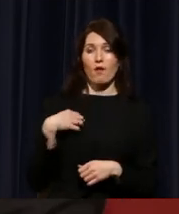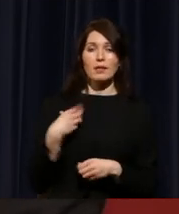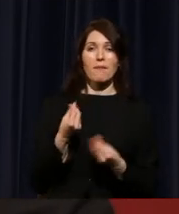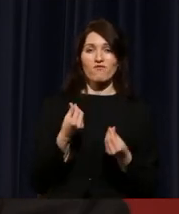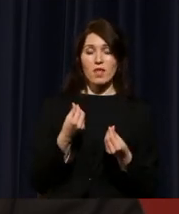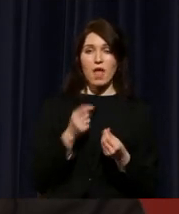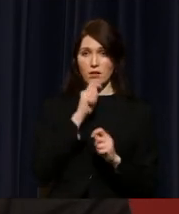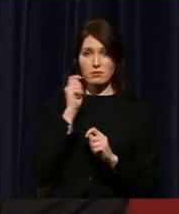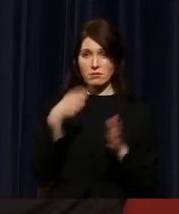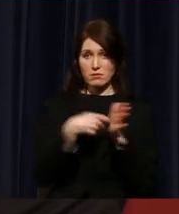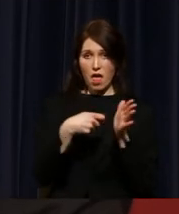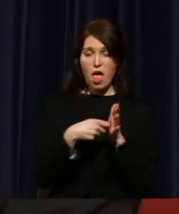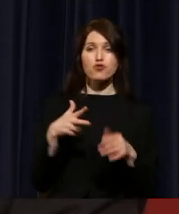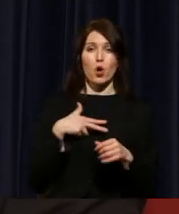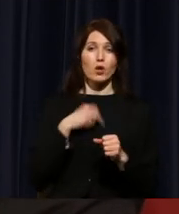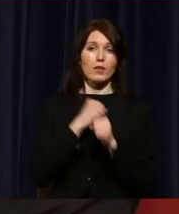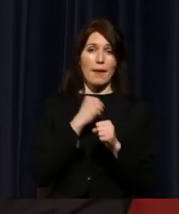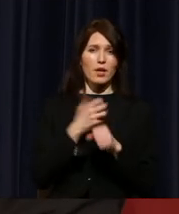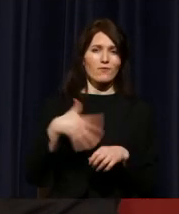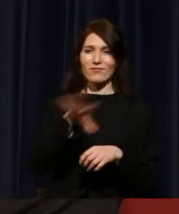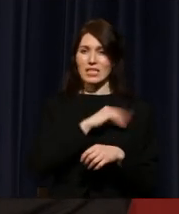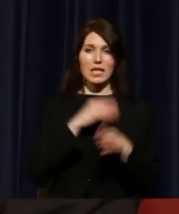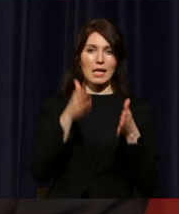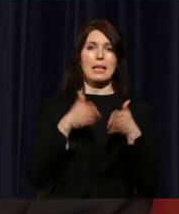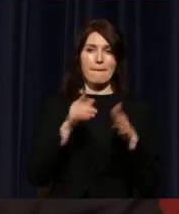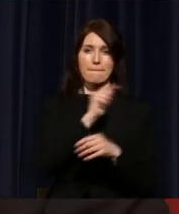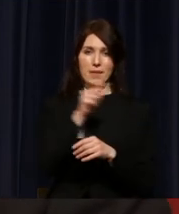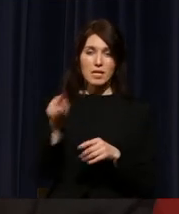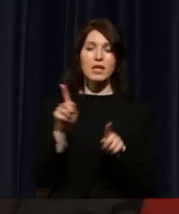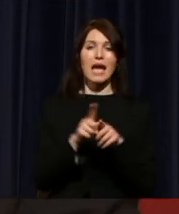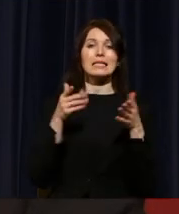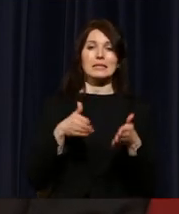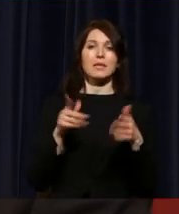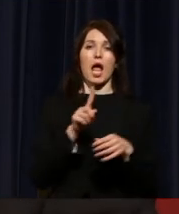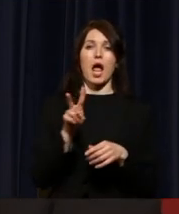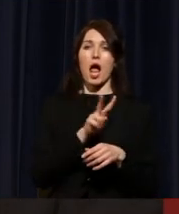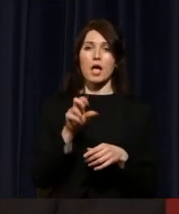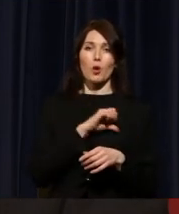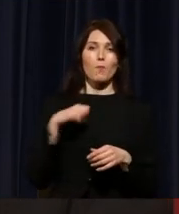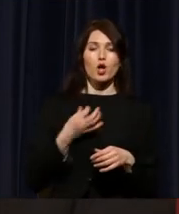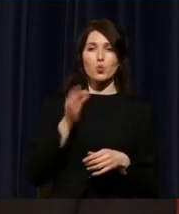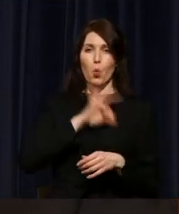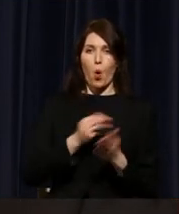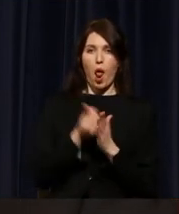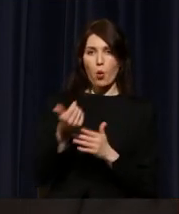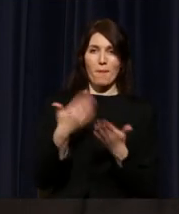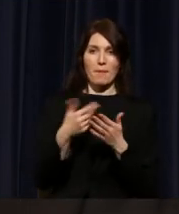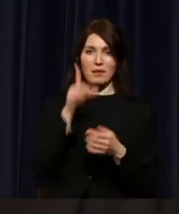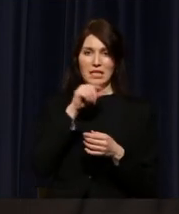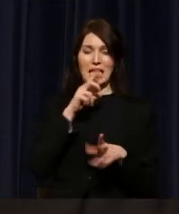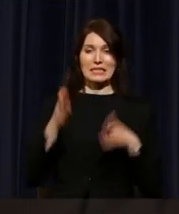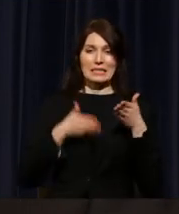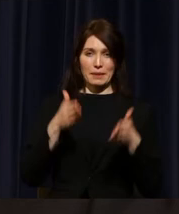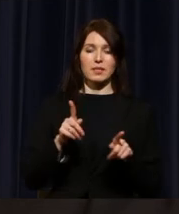finansē sociālos darbiniekus visās slimnīcās, un ir arī slimnīcas, kas pašas vēl papildus algo, ka, piemēram, Stradiņa. Ja, un tas